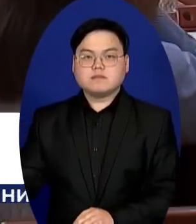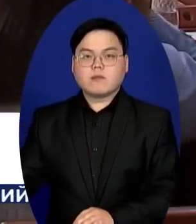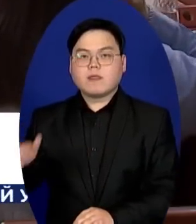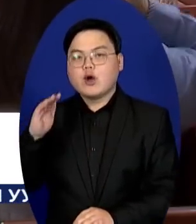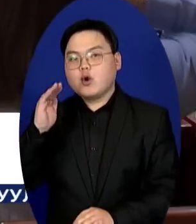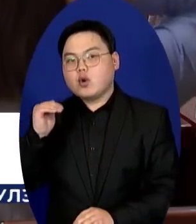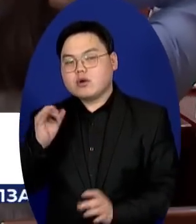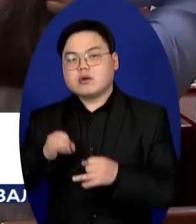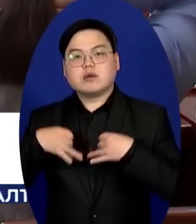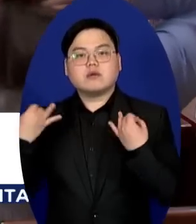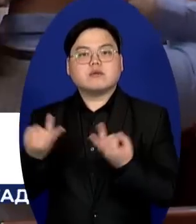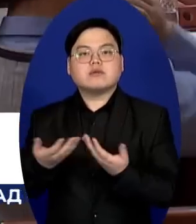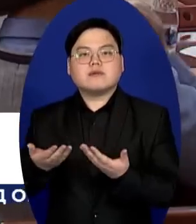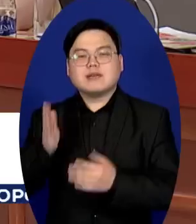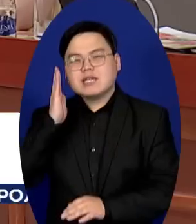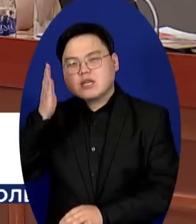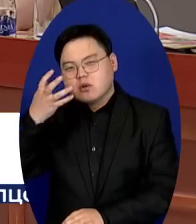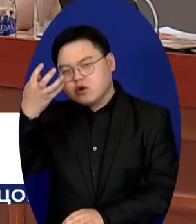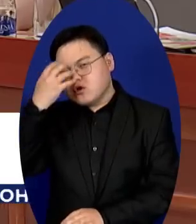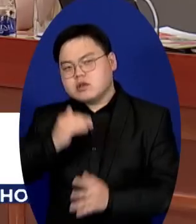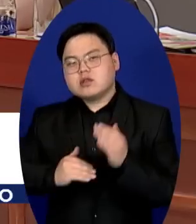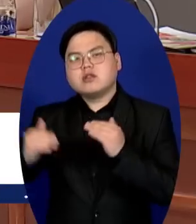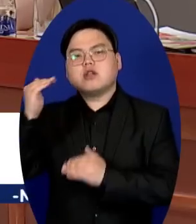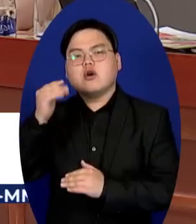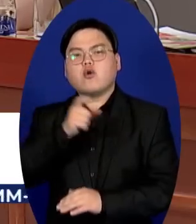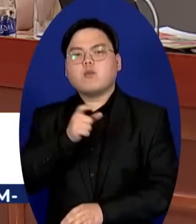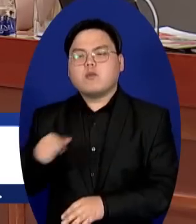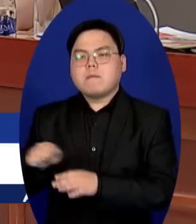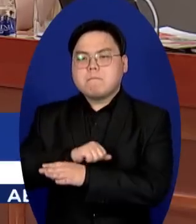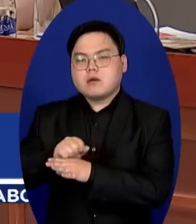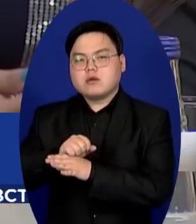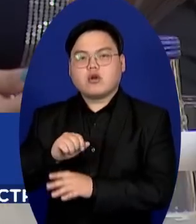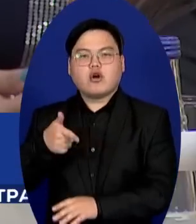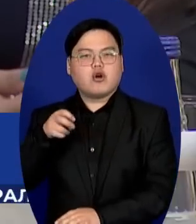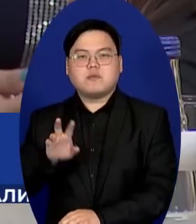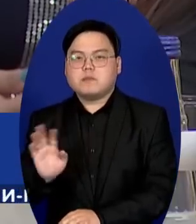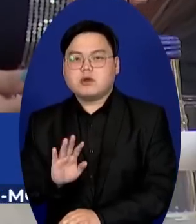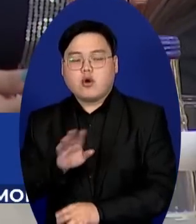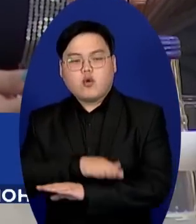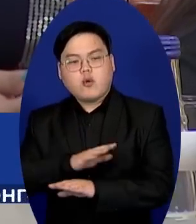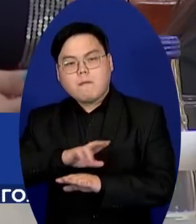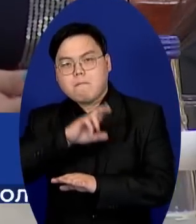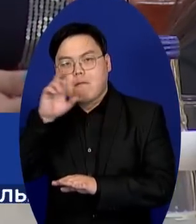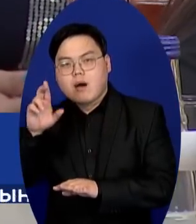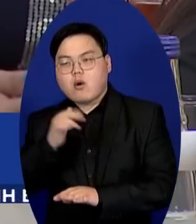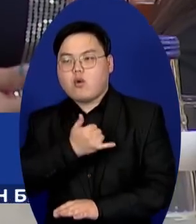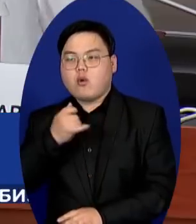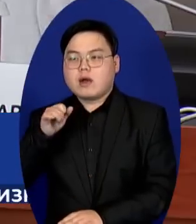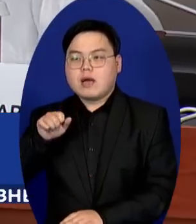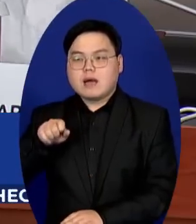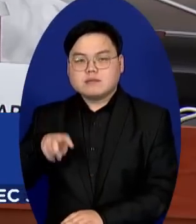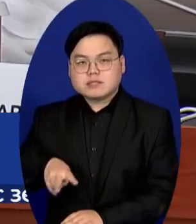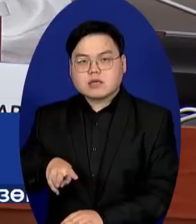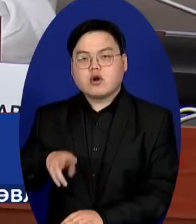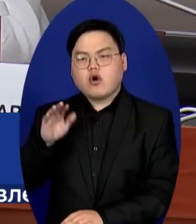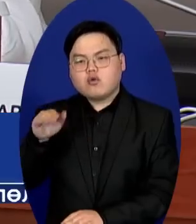Өсвөрийн парламент бол ирээдүйн улс төрчдийг бэлтгэж байгаа ойлголт огт биш. Харин хүүхдүүд байгаль орчин, уур амьсгалын өөрчлөлт, өсвөр